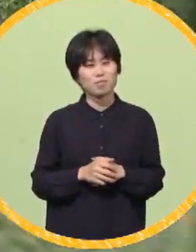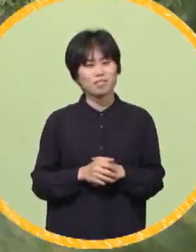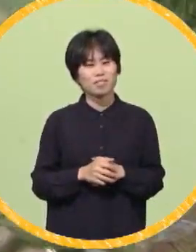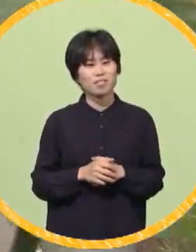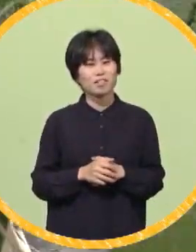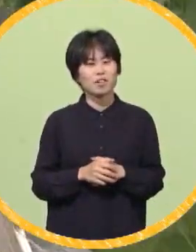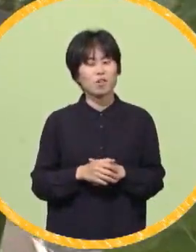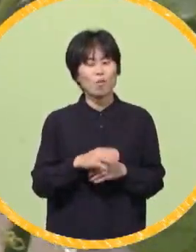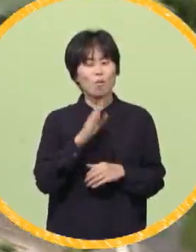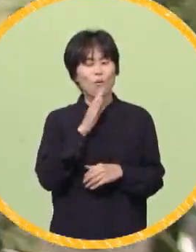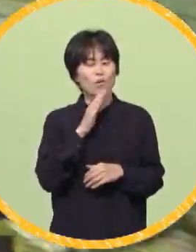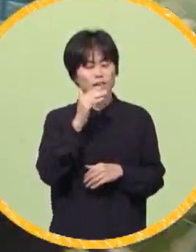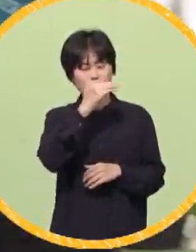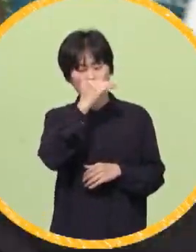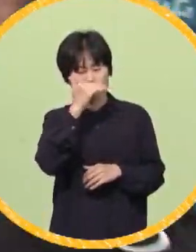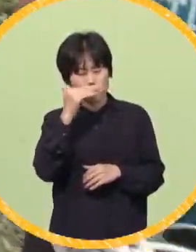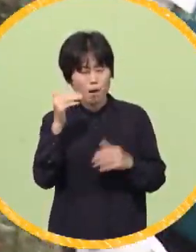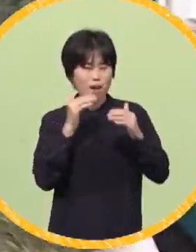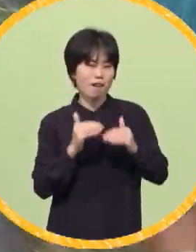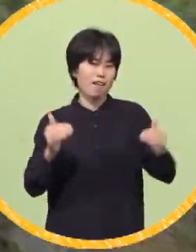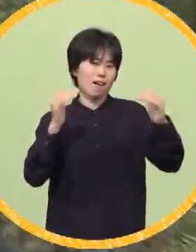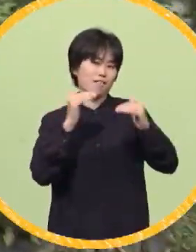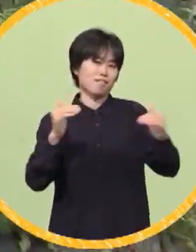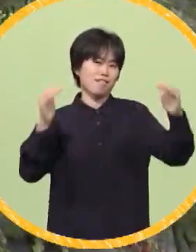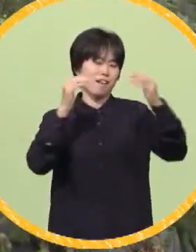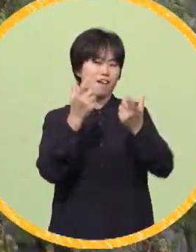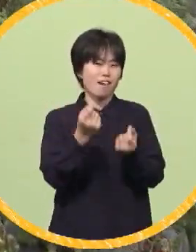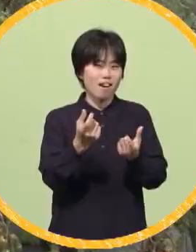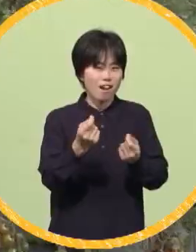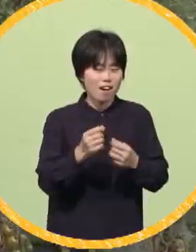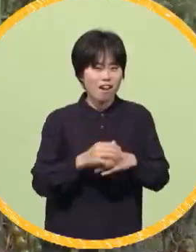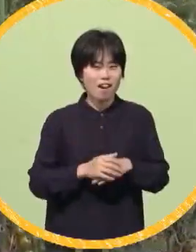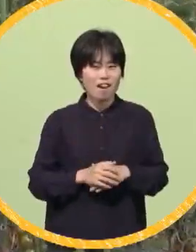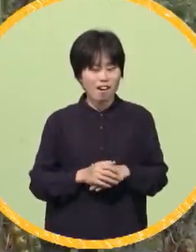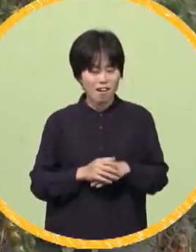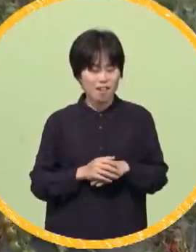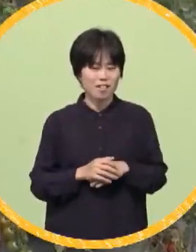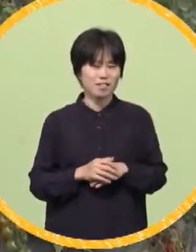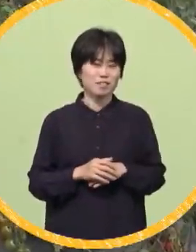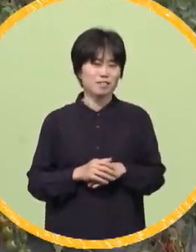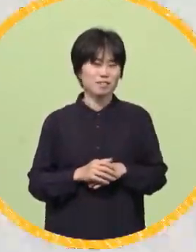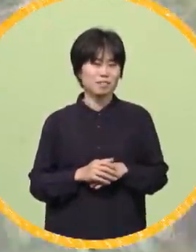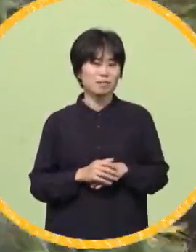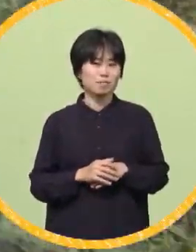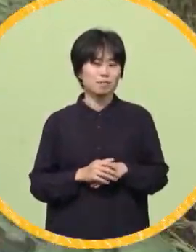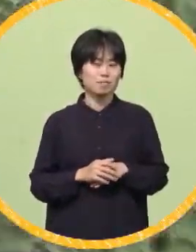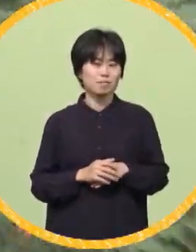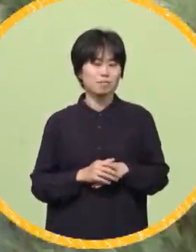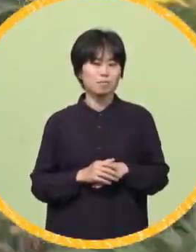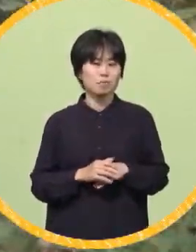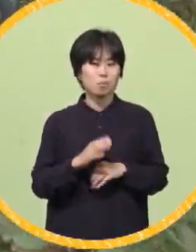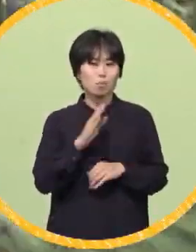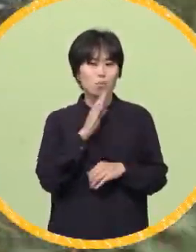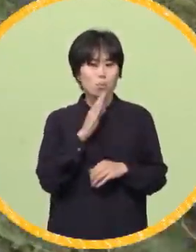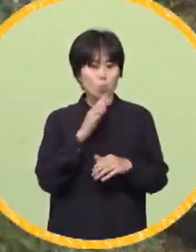い、本当に立派なお野菜育つんですね。 そうですね、はい、ちょうど今時期にもなってきてるものがあるので。もう 本当にお店のすぐ横